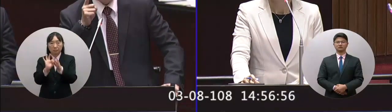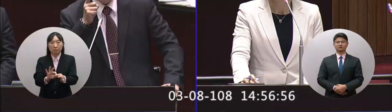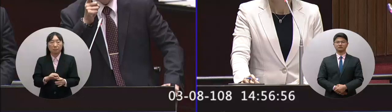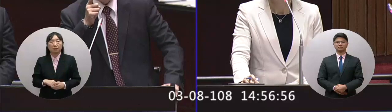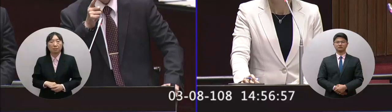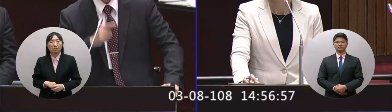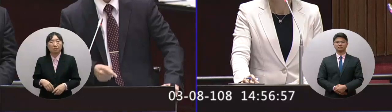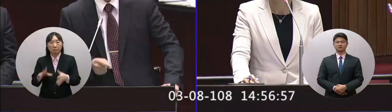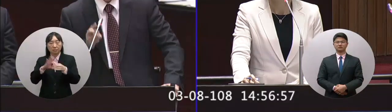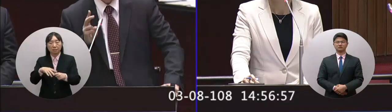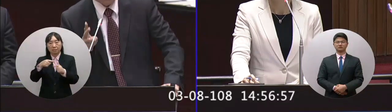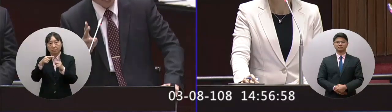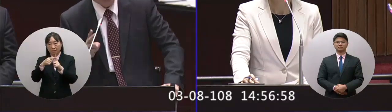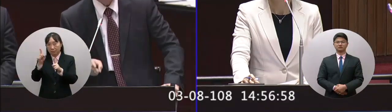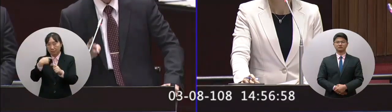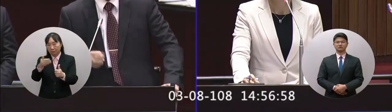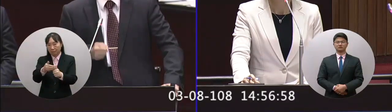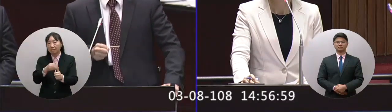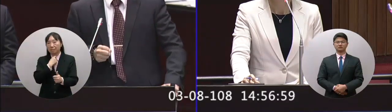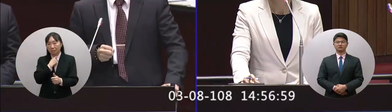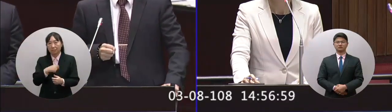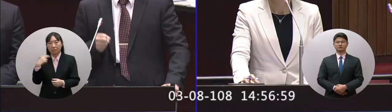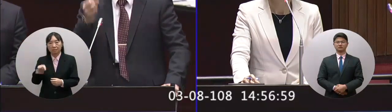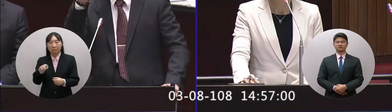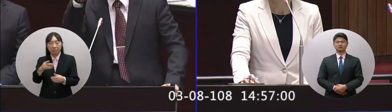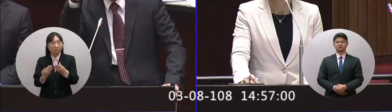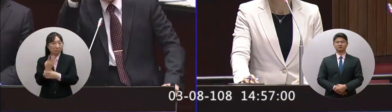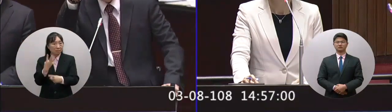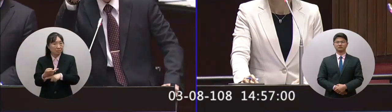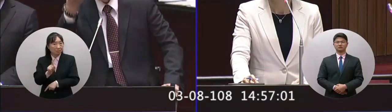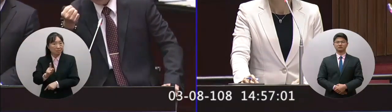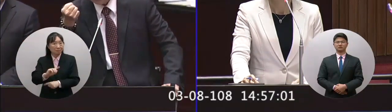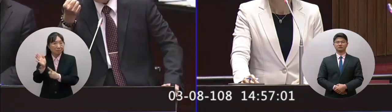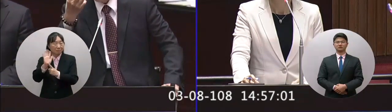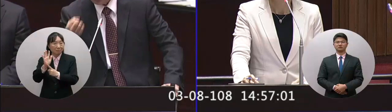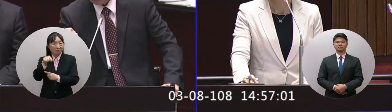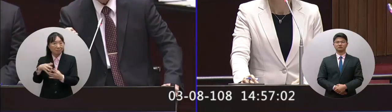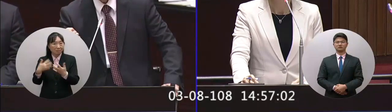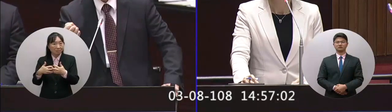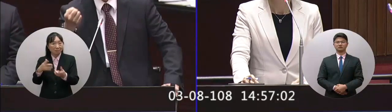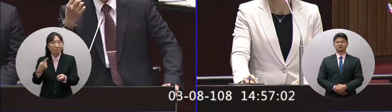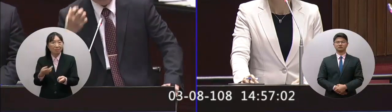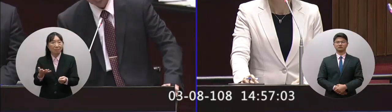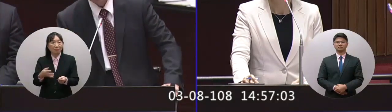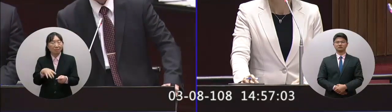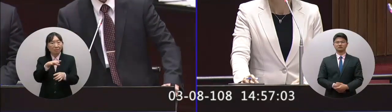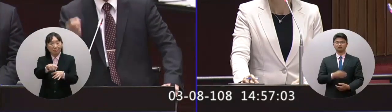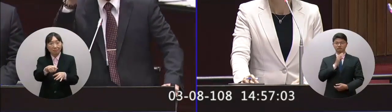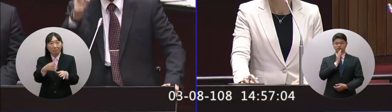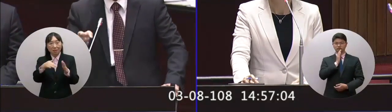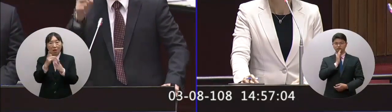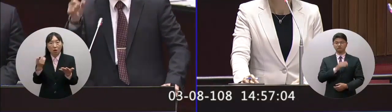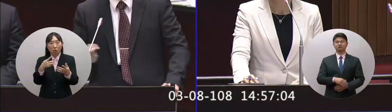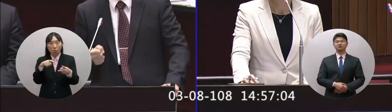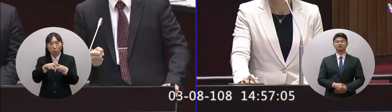行。这第一个人才培养，第二个商业的问题，就是风机、塔架、水下基础、海事工